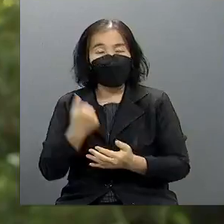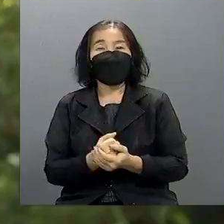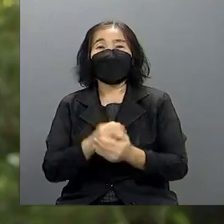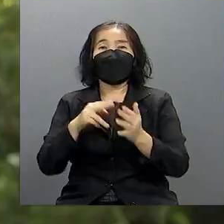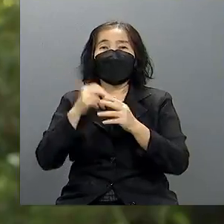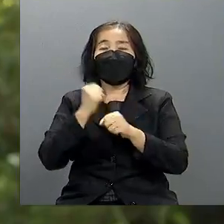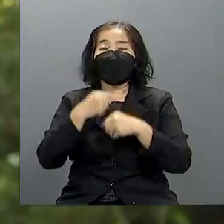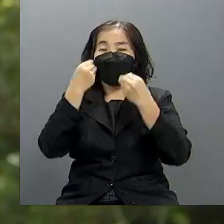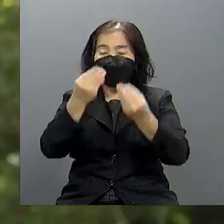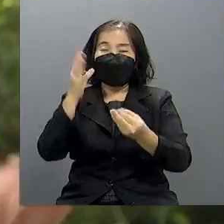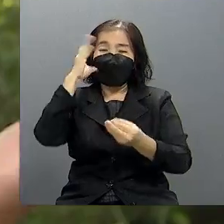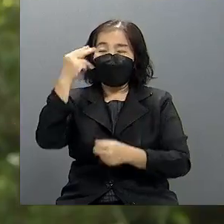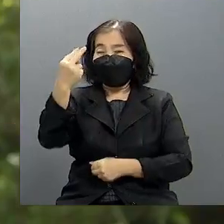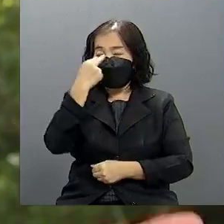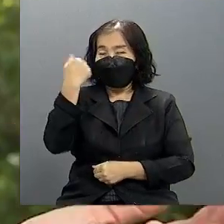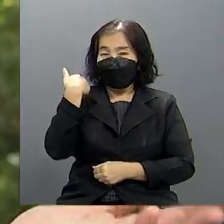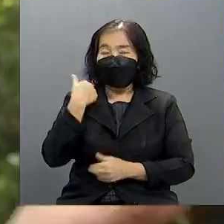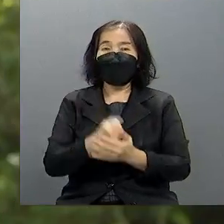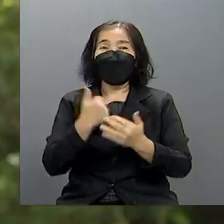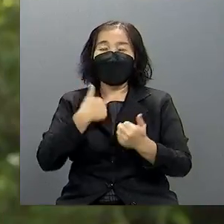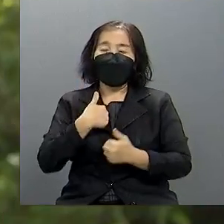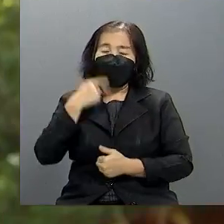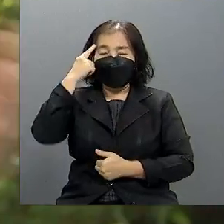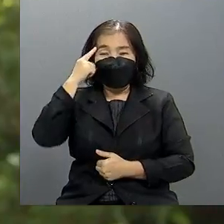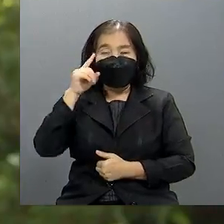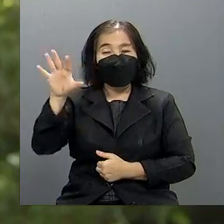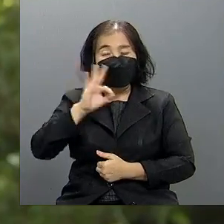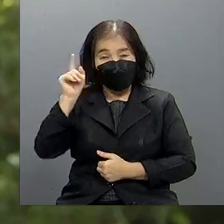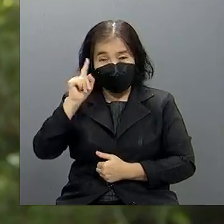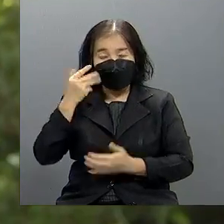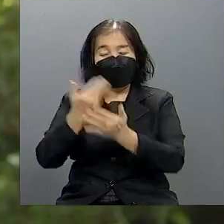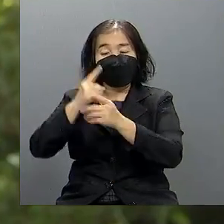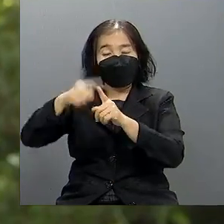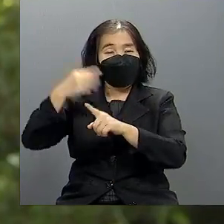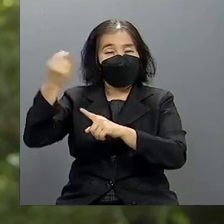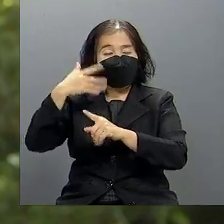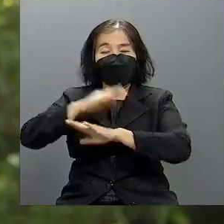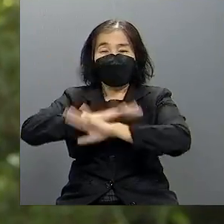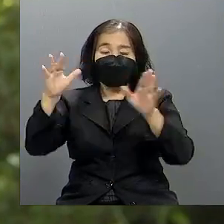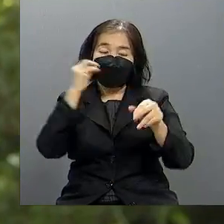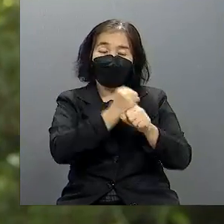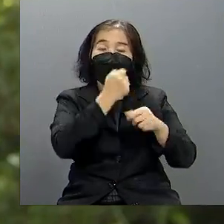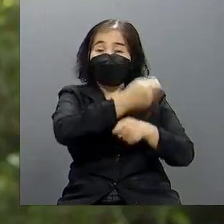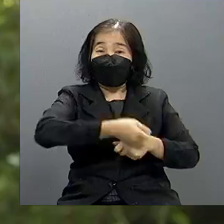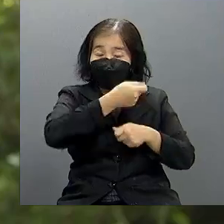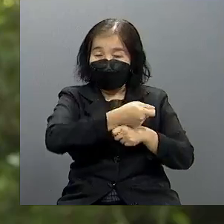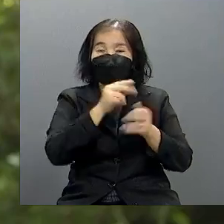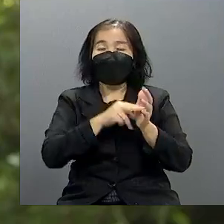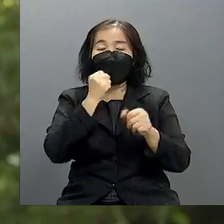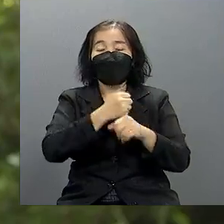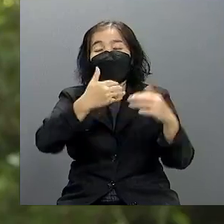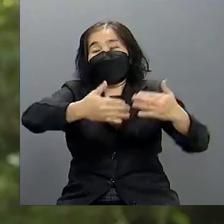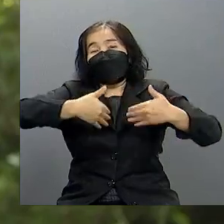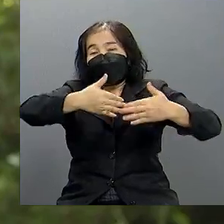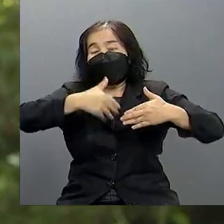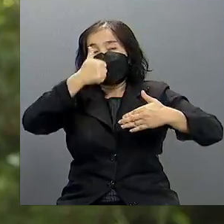ว่าที่เราเลือกเปลี่ยนจากอาชีพเป็นมนุษย์เงินเดือนเนี่ยเปลี่ยนมาทำเกษตรเนี่ยสามารถสร้างรายได้สร้างความยั่งยื